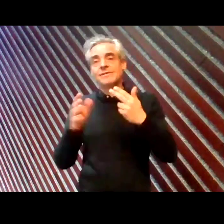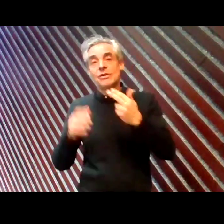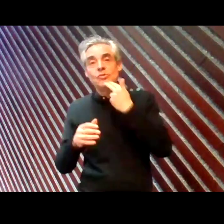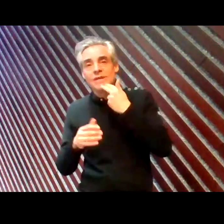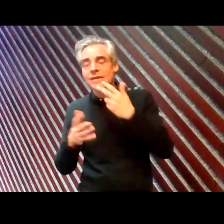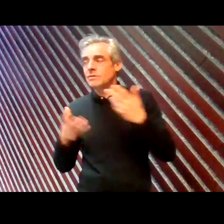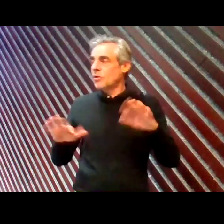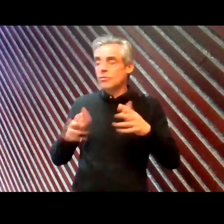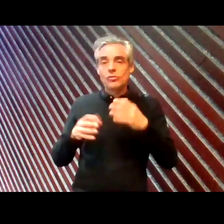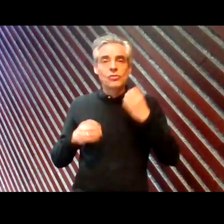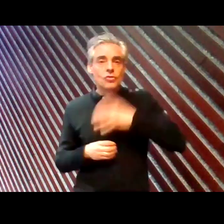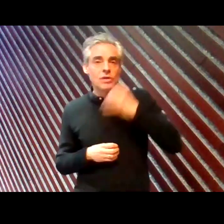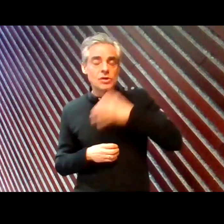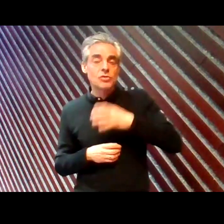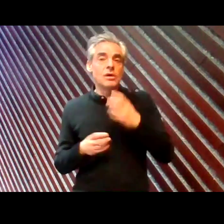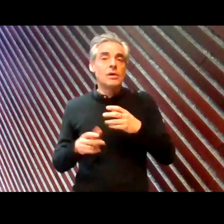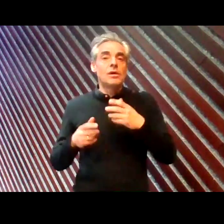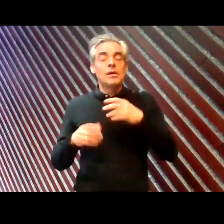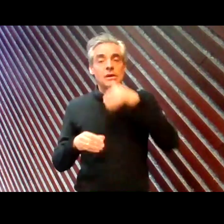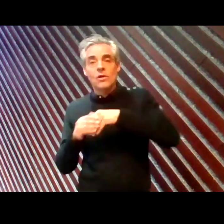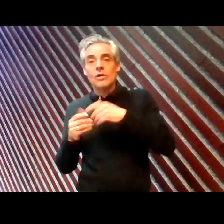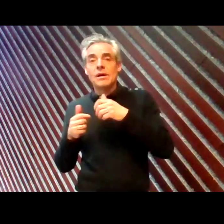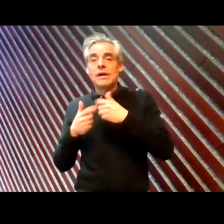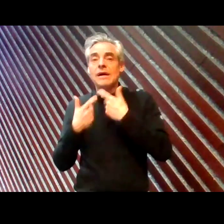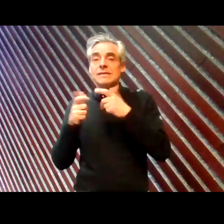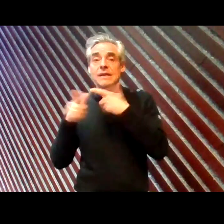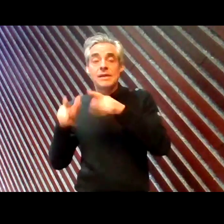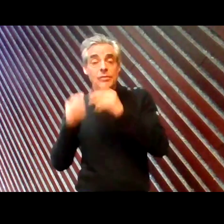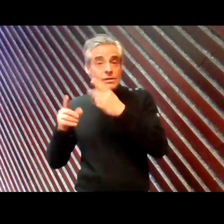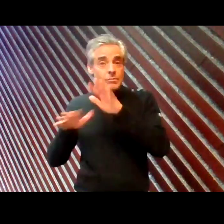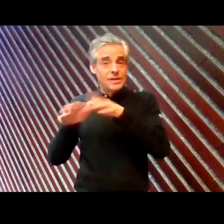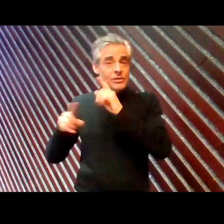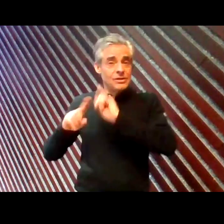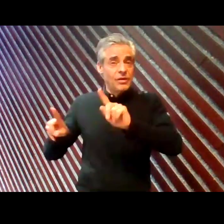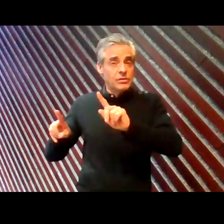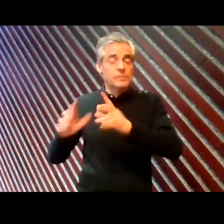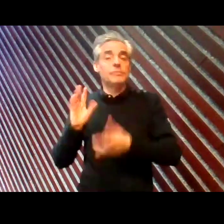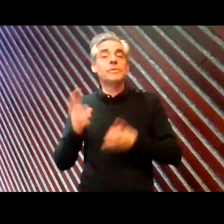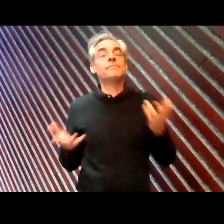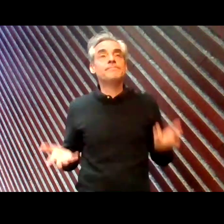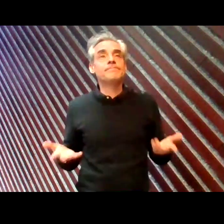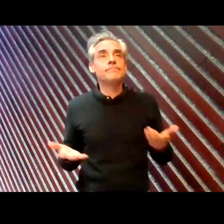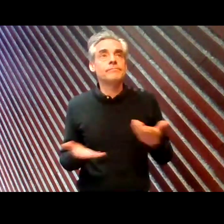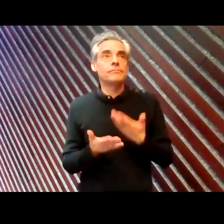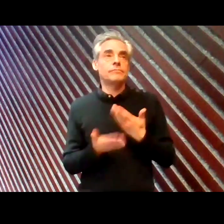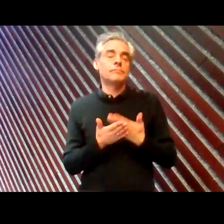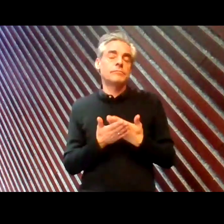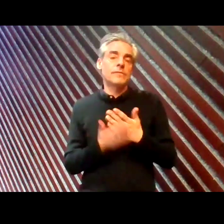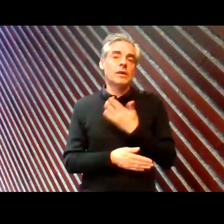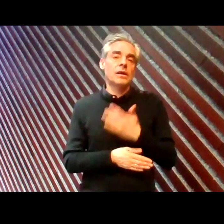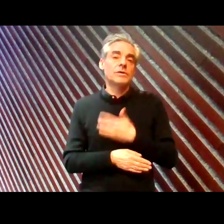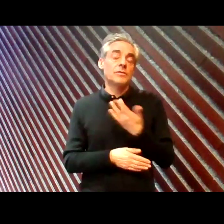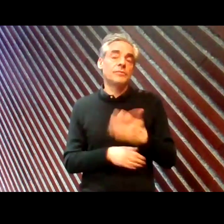qu'on n'aura pas forcément dans Accès libre parce qu'on n'ira pas forcément chercher cette donnée complémentaire et ça c'est extrêmement intéressant